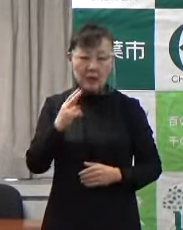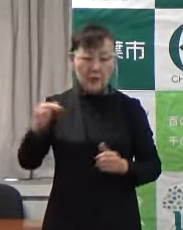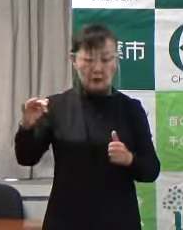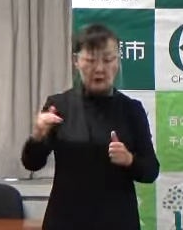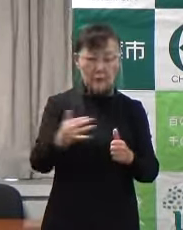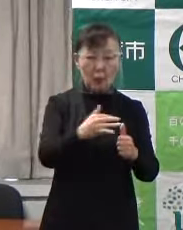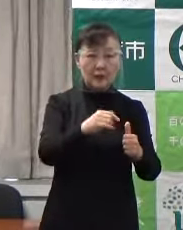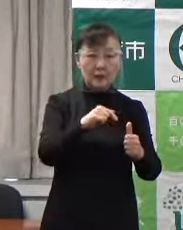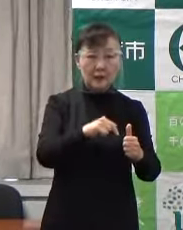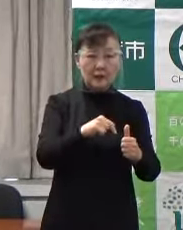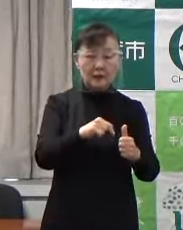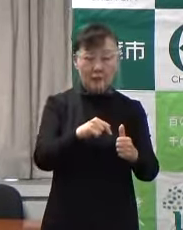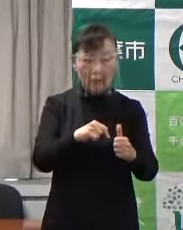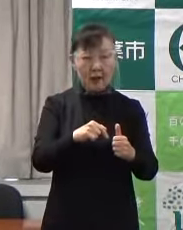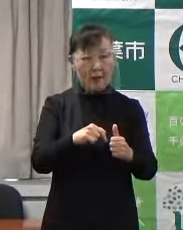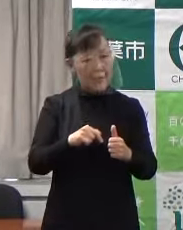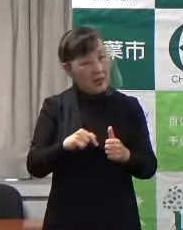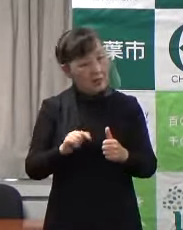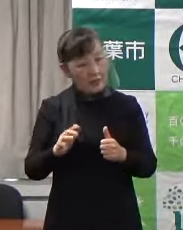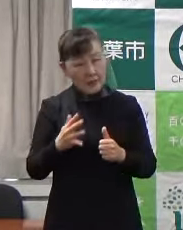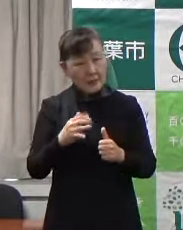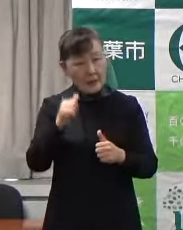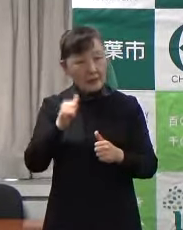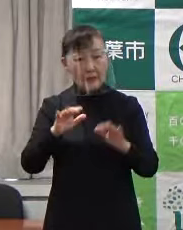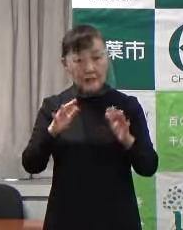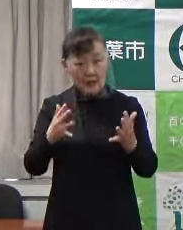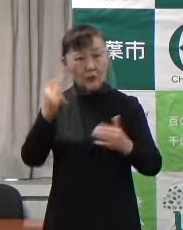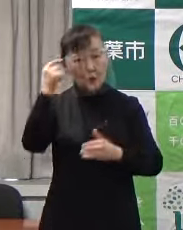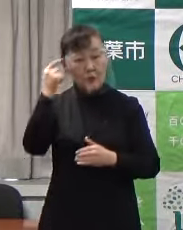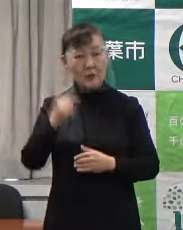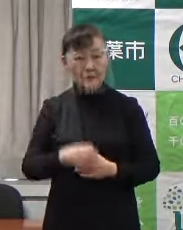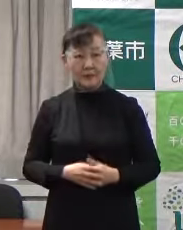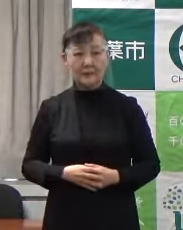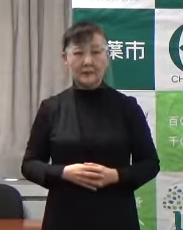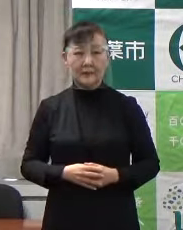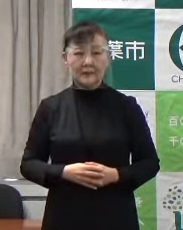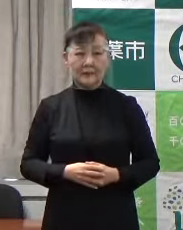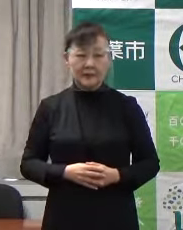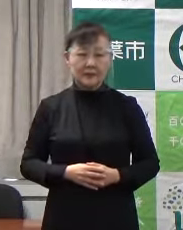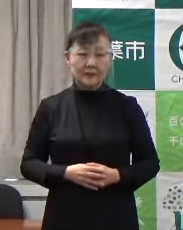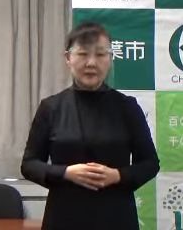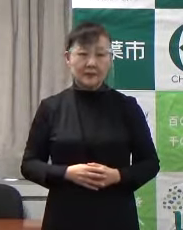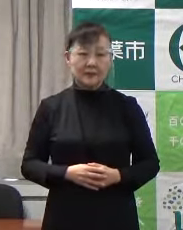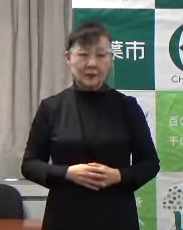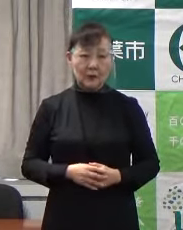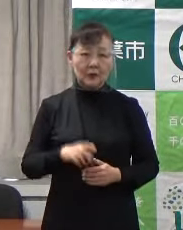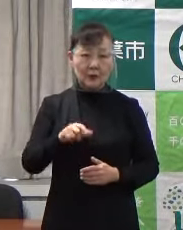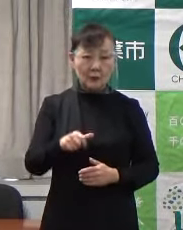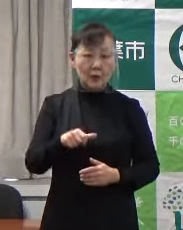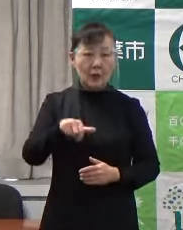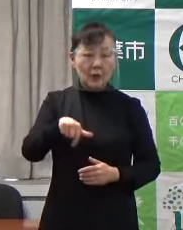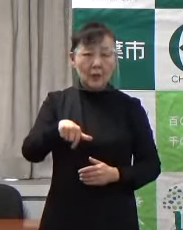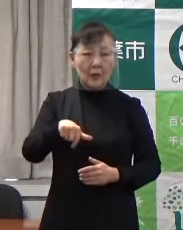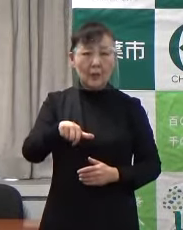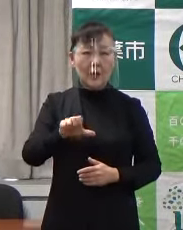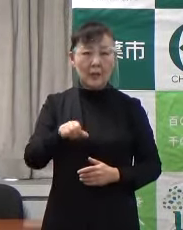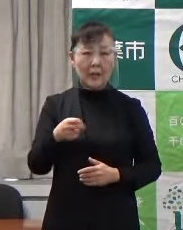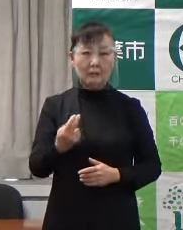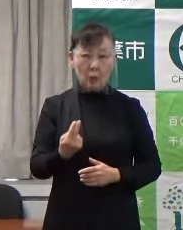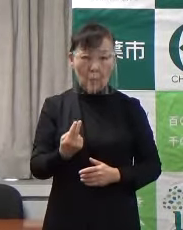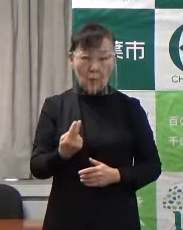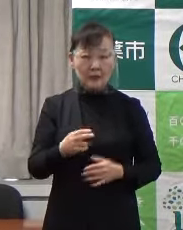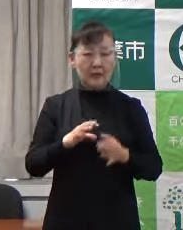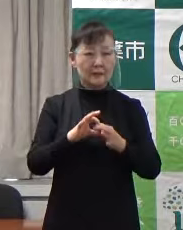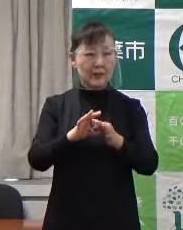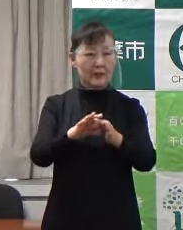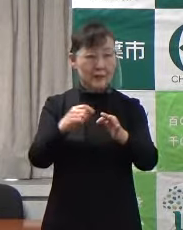ってまだまだ馴染みのない方々もいらっしゃると思うので、こういうしっかりとファクトで伝えていって